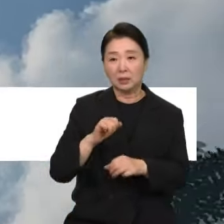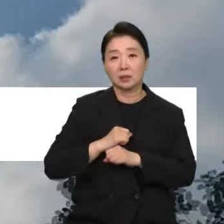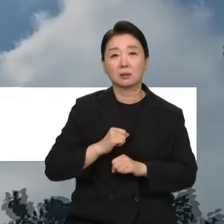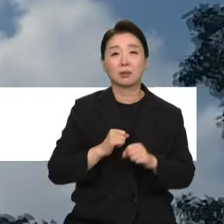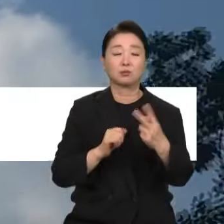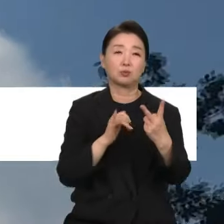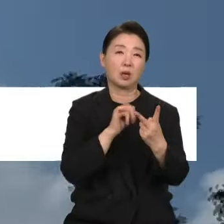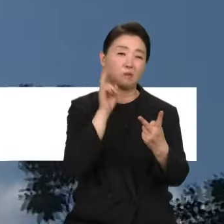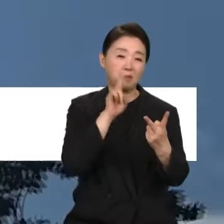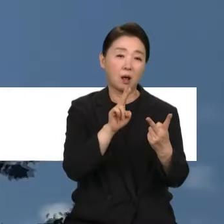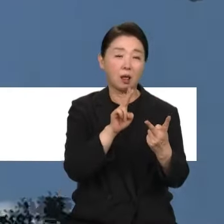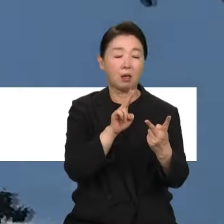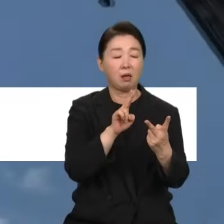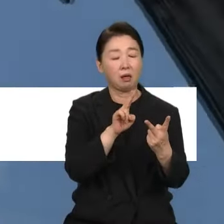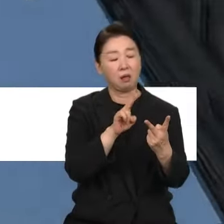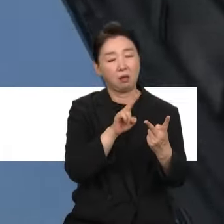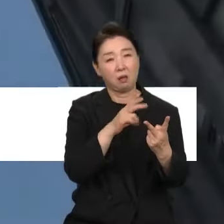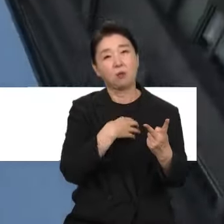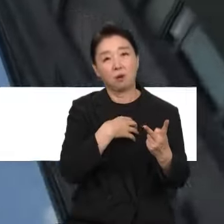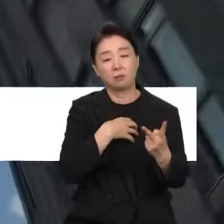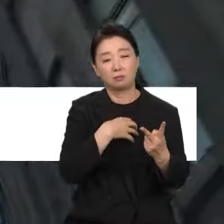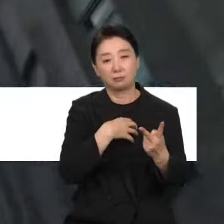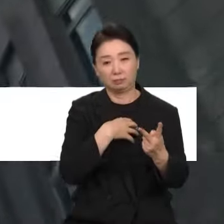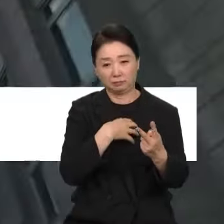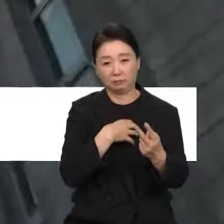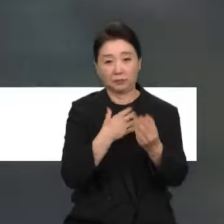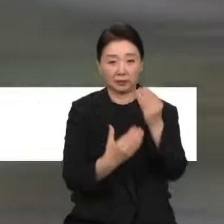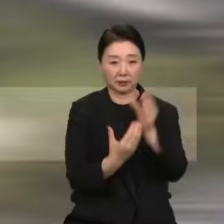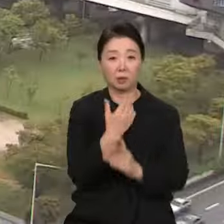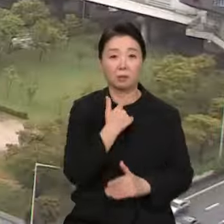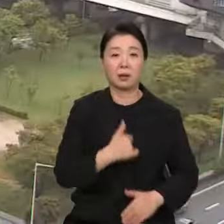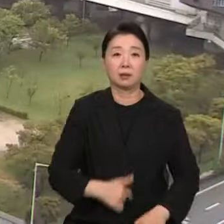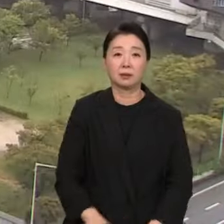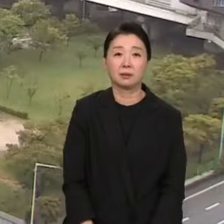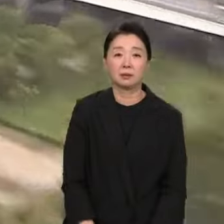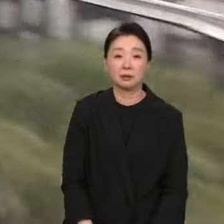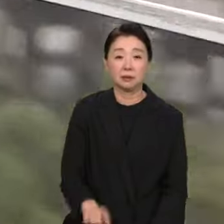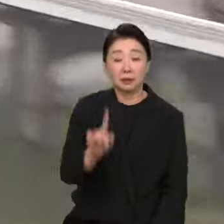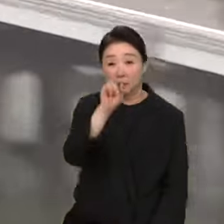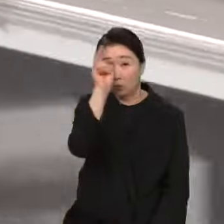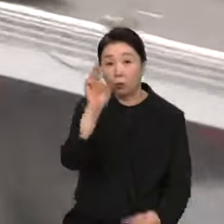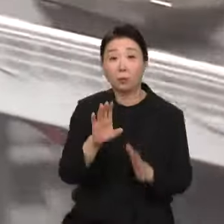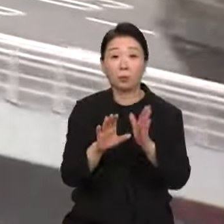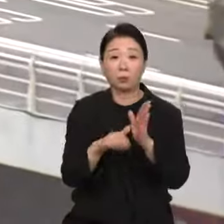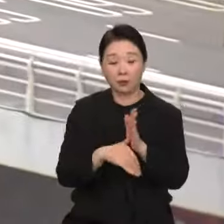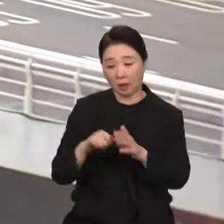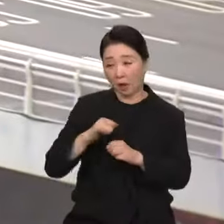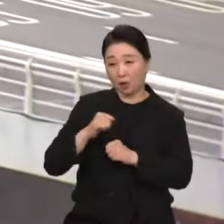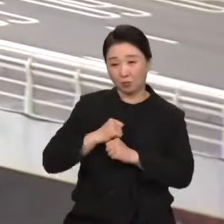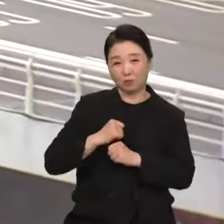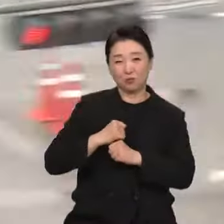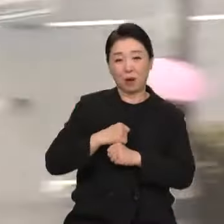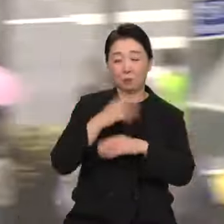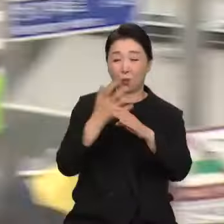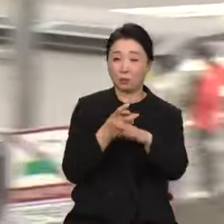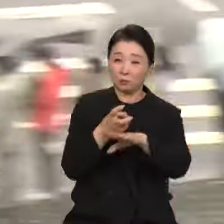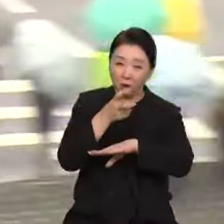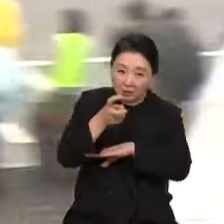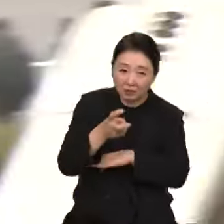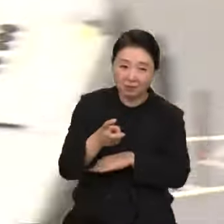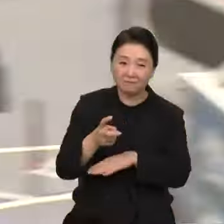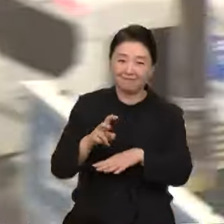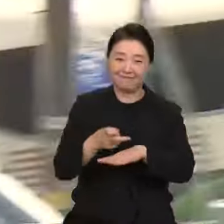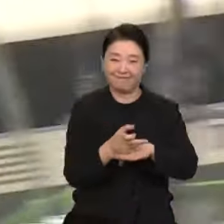2명이 중상을 입는 안전사고가 발생하기도 했습니다. 내일 오후엔 군 병력 수송버스와